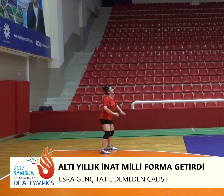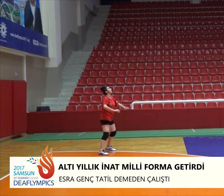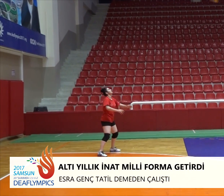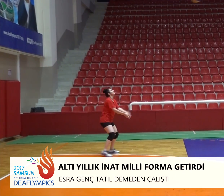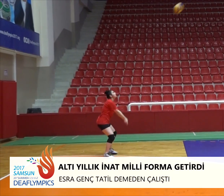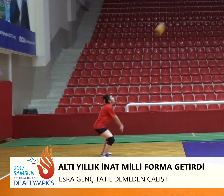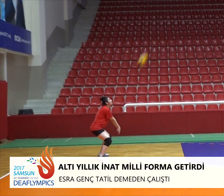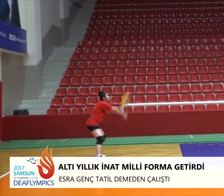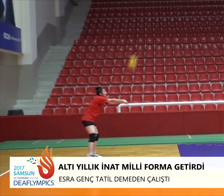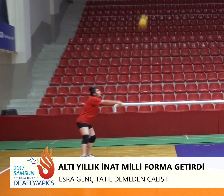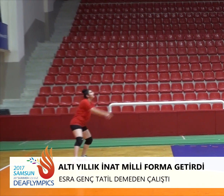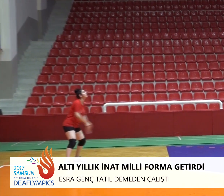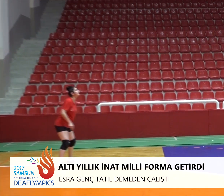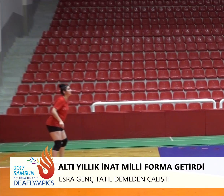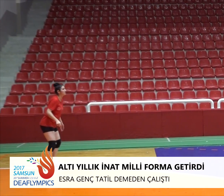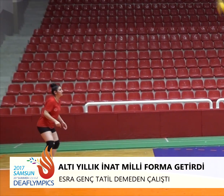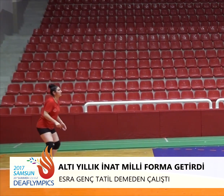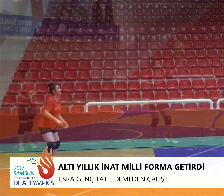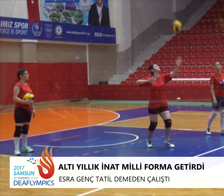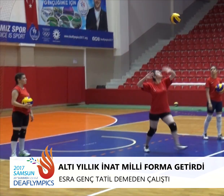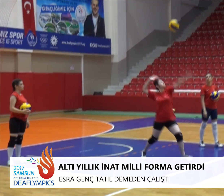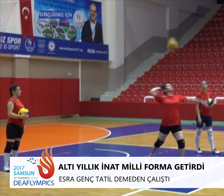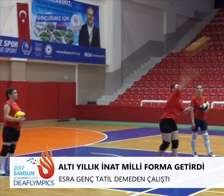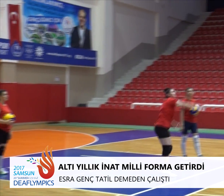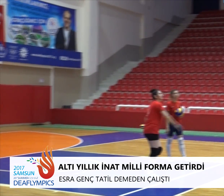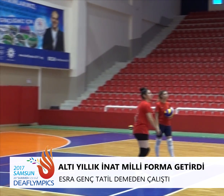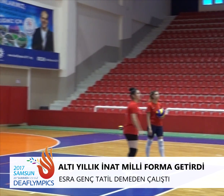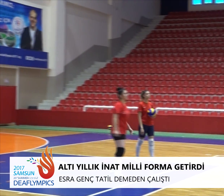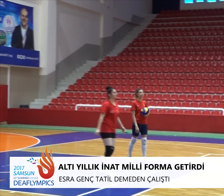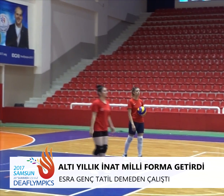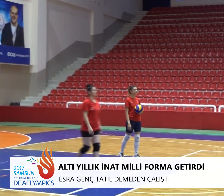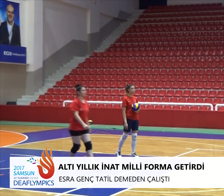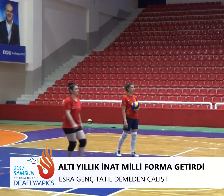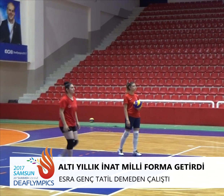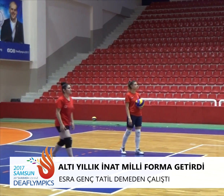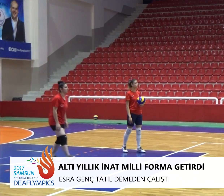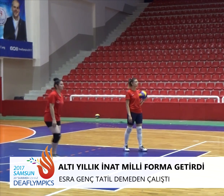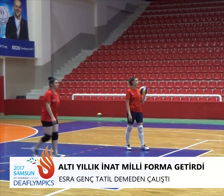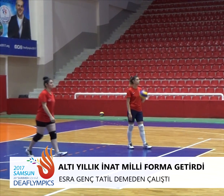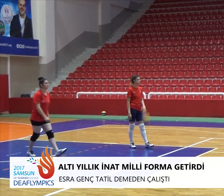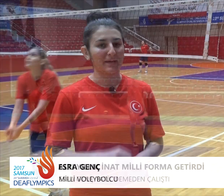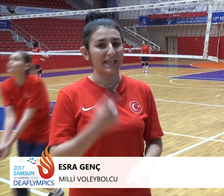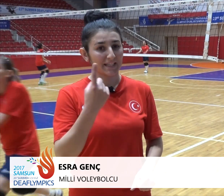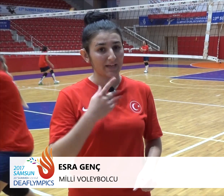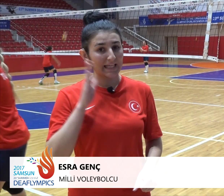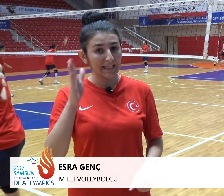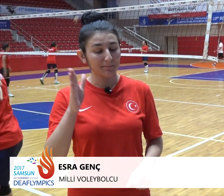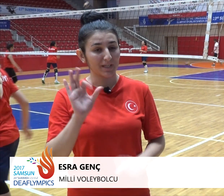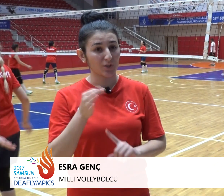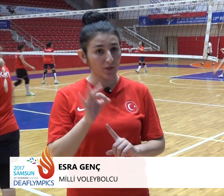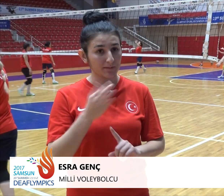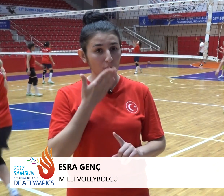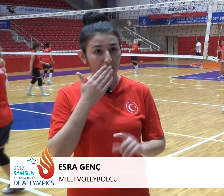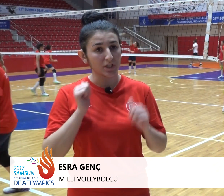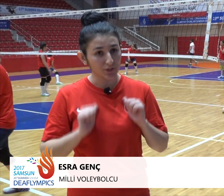milli sporcunun hayalini gerçekleştirmesinde ilkokul öğretmeni gibi annesinin de payı büyük. İlk defa